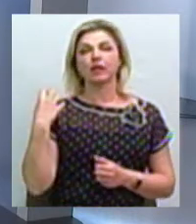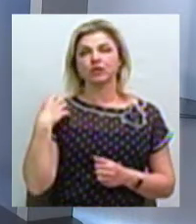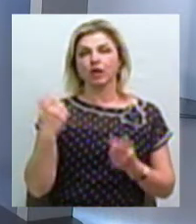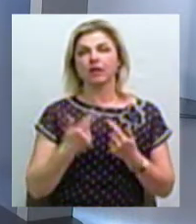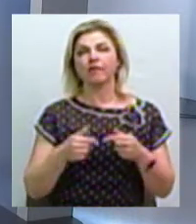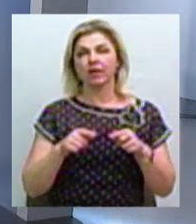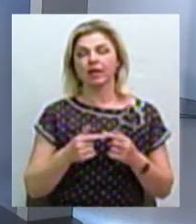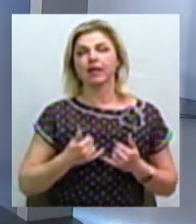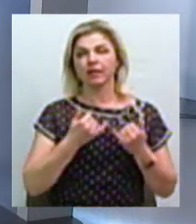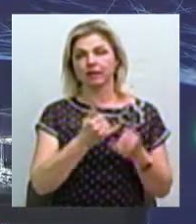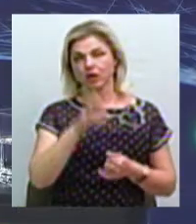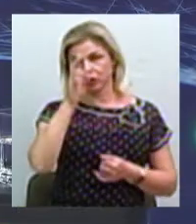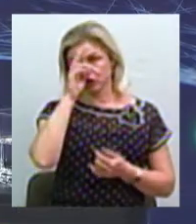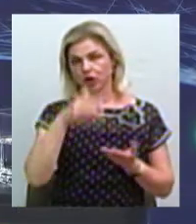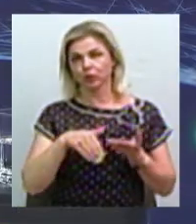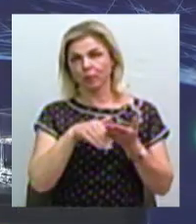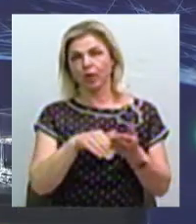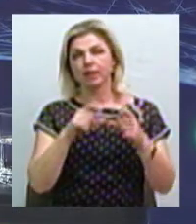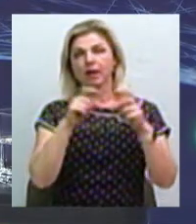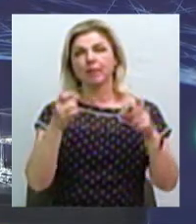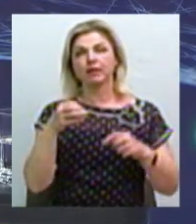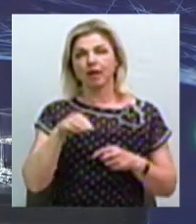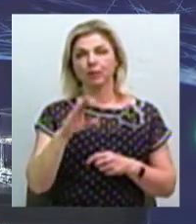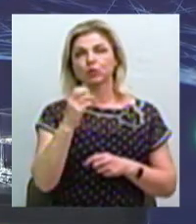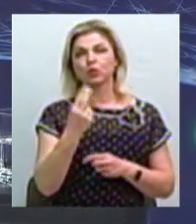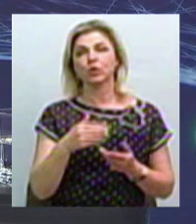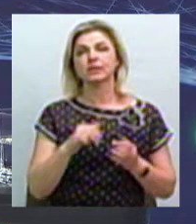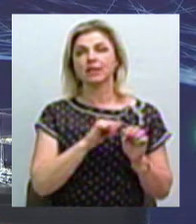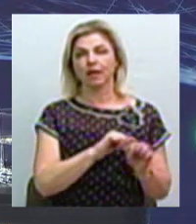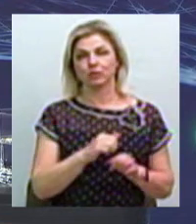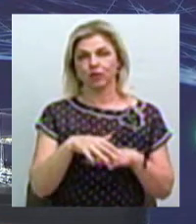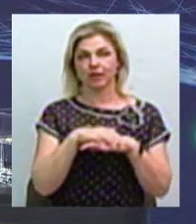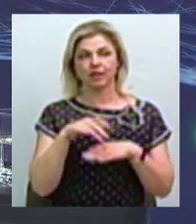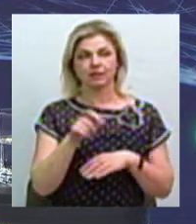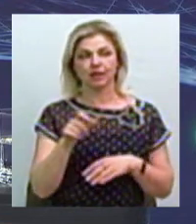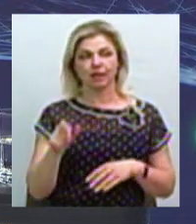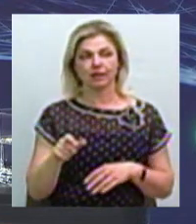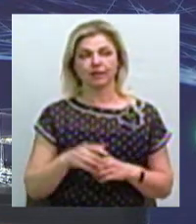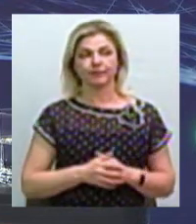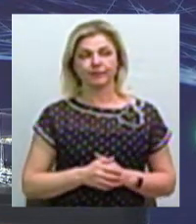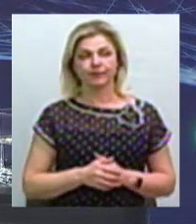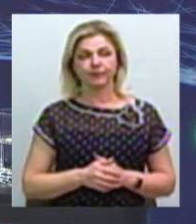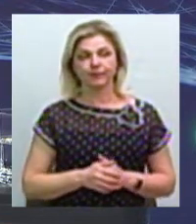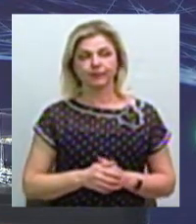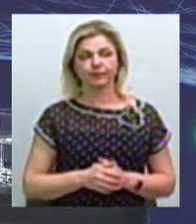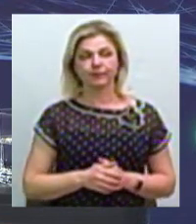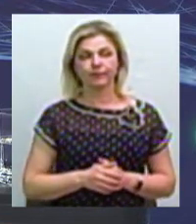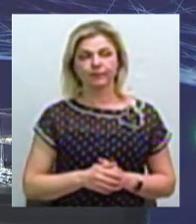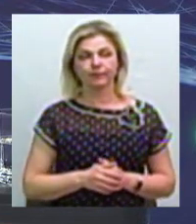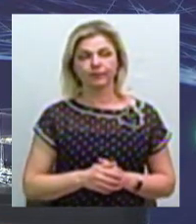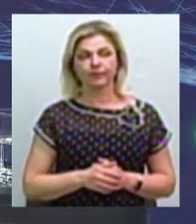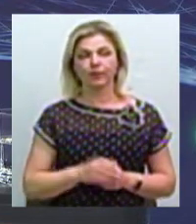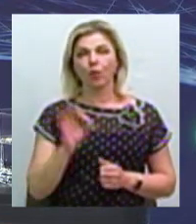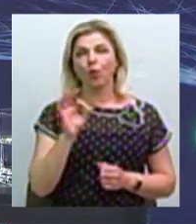відділу надання державної допомоги Департаменту соціального захисту населення Миколаївської обласної державної адміністрації Ольга